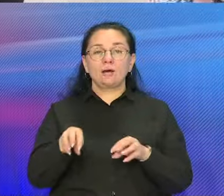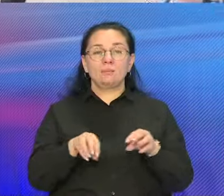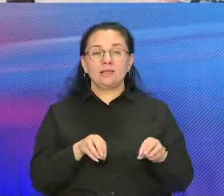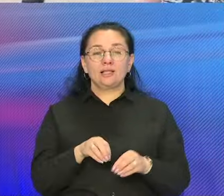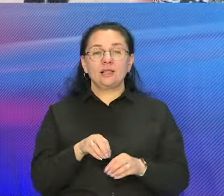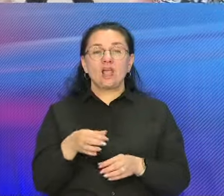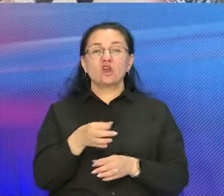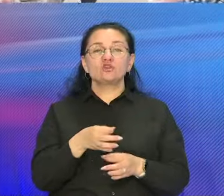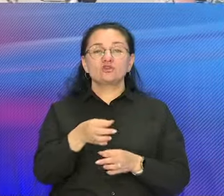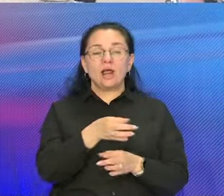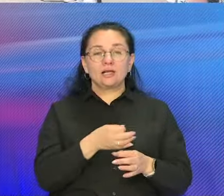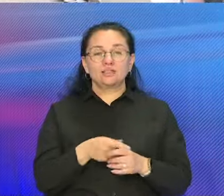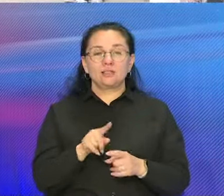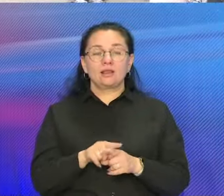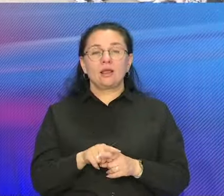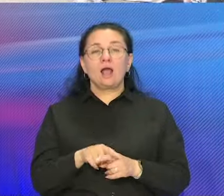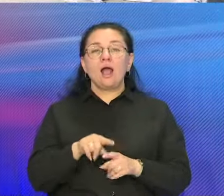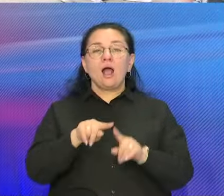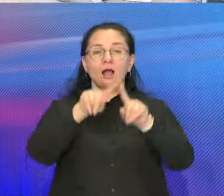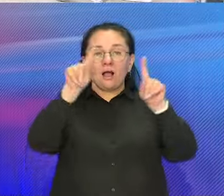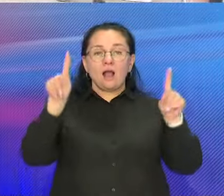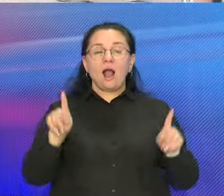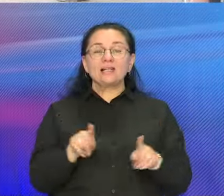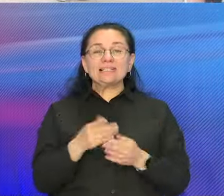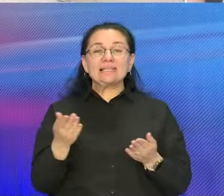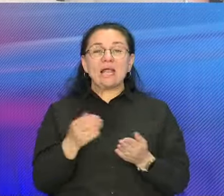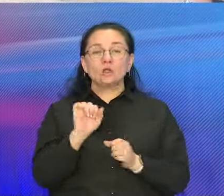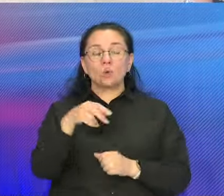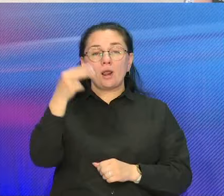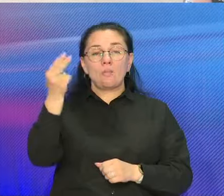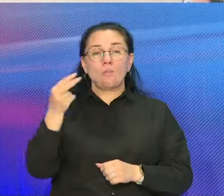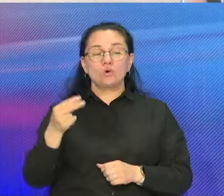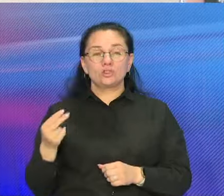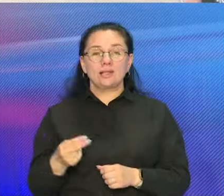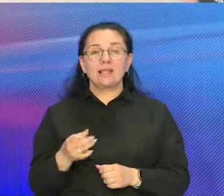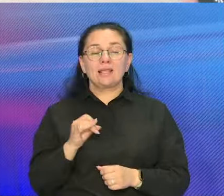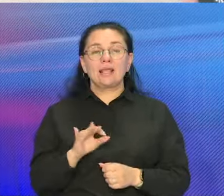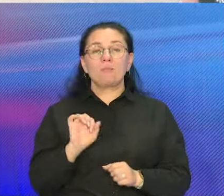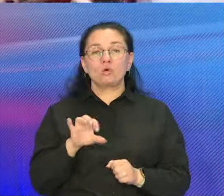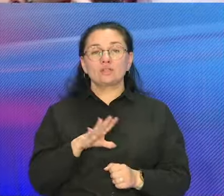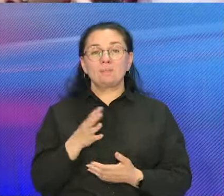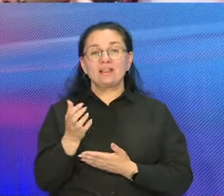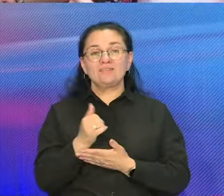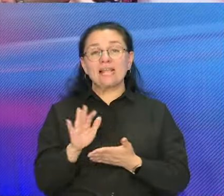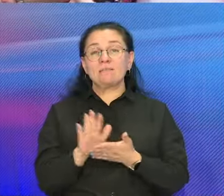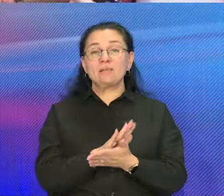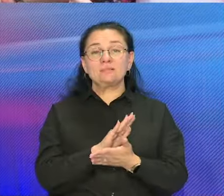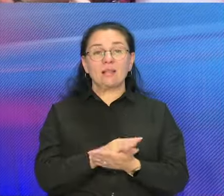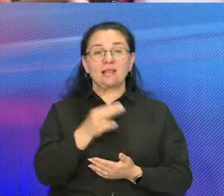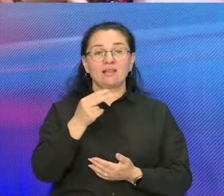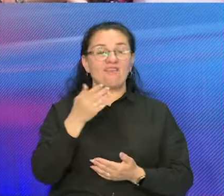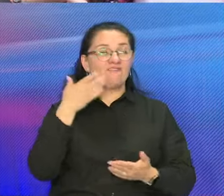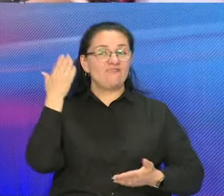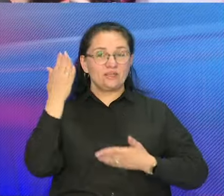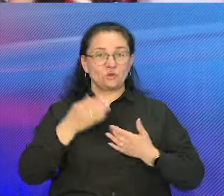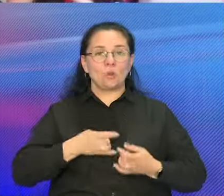шашки тут, холсты, на которых можно порисовать И мелкие можно бесплатно взять и порисовать Веселый праздник